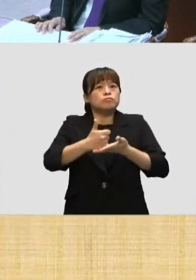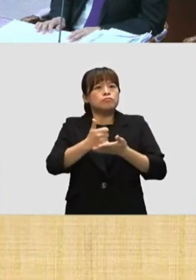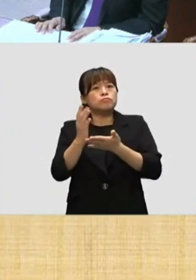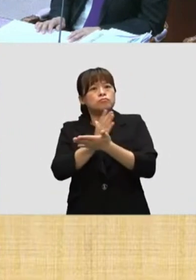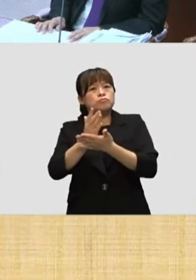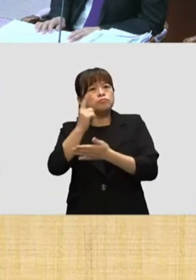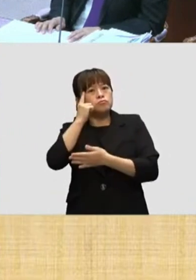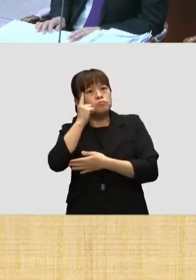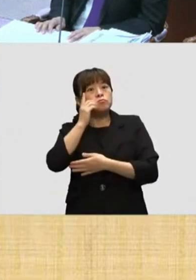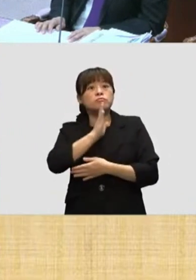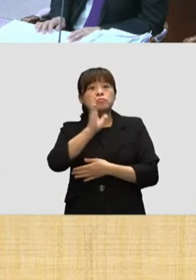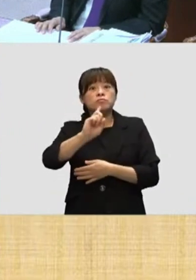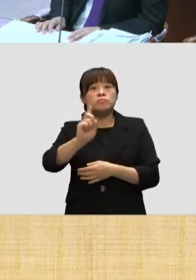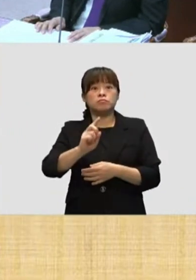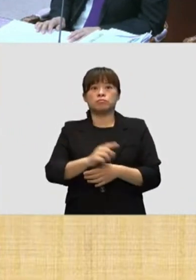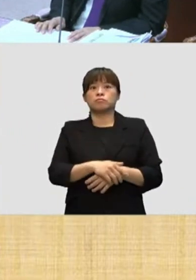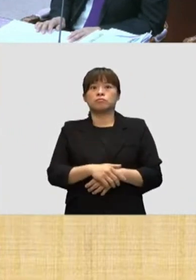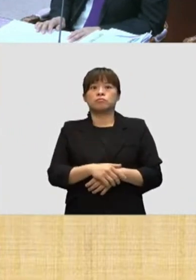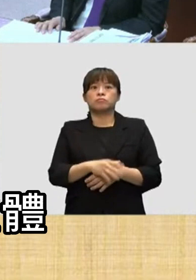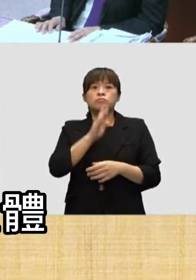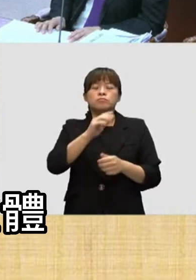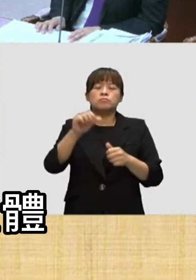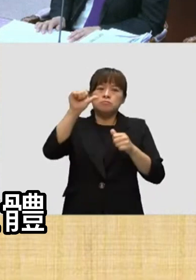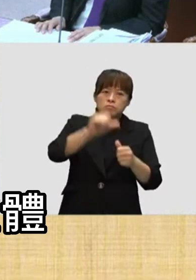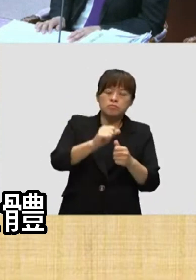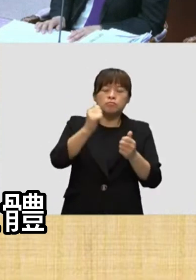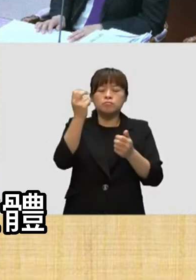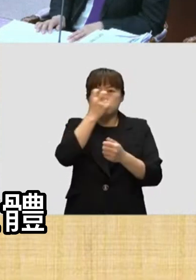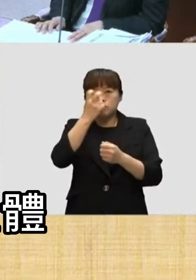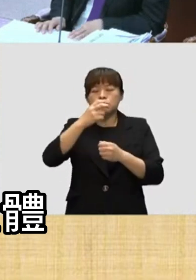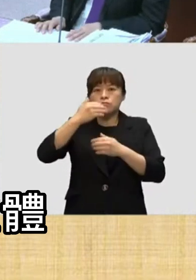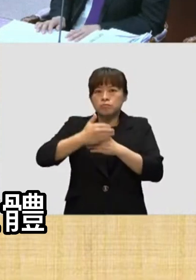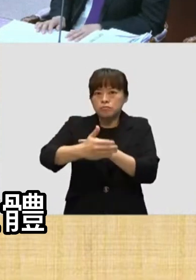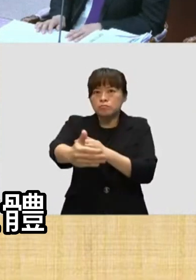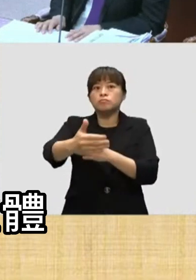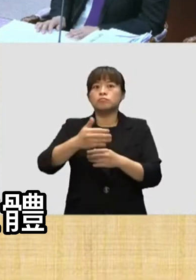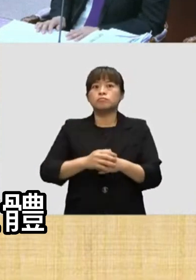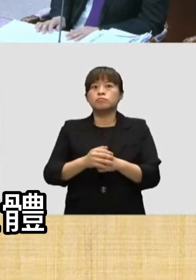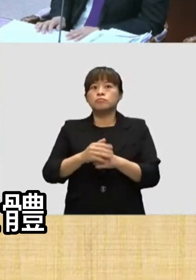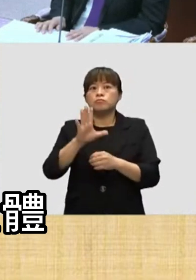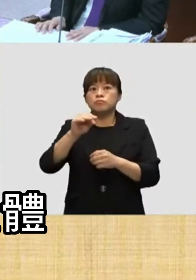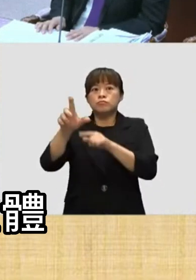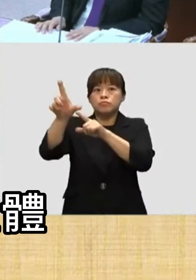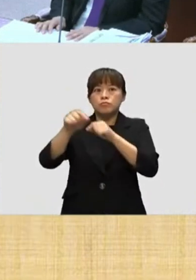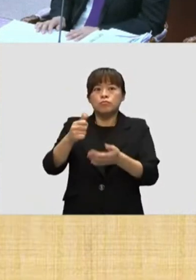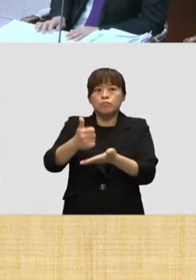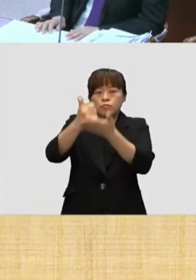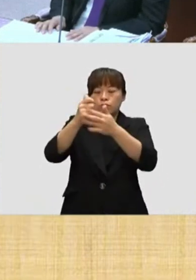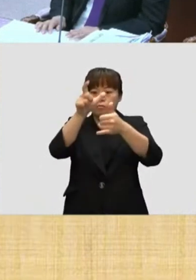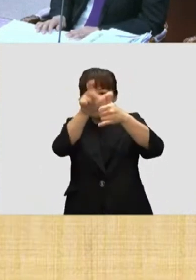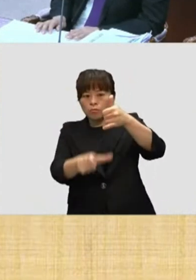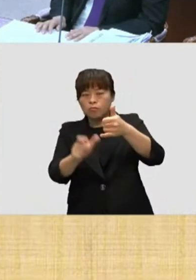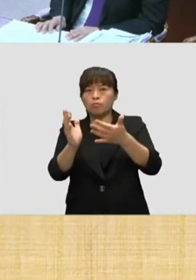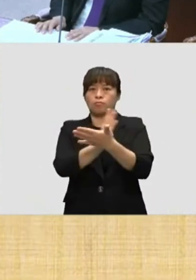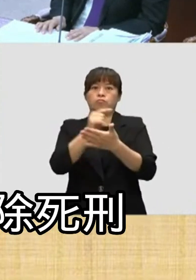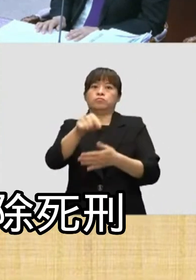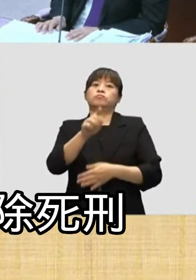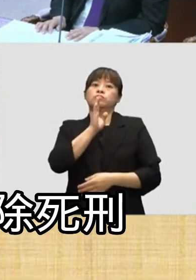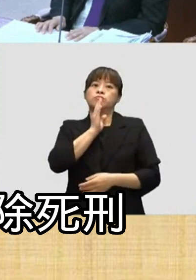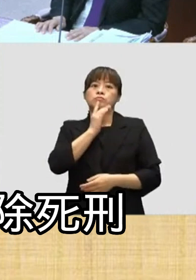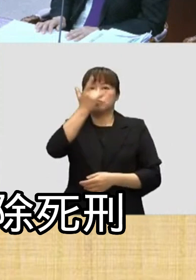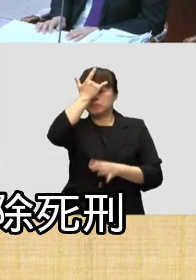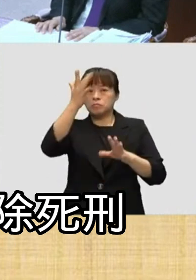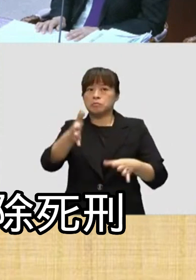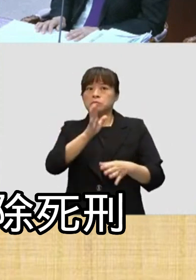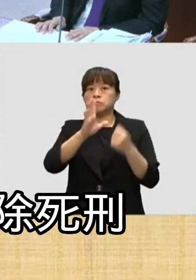判断，尤其应从罪名、犯行、审判及执行程序是否尊重主体加以论断。德国